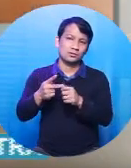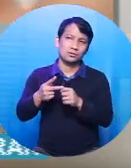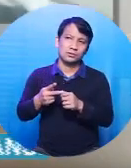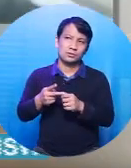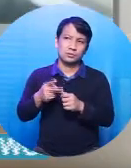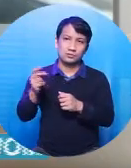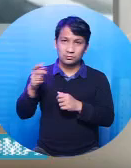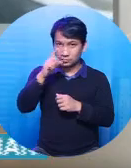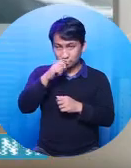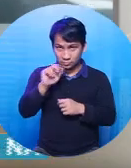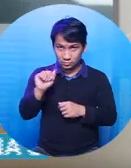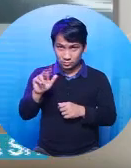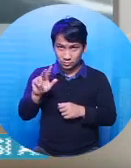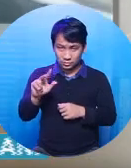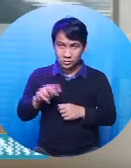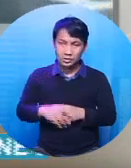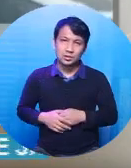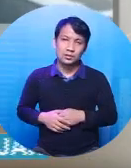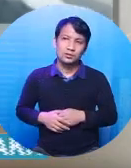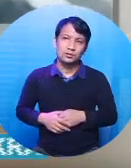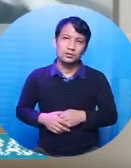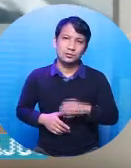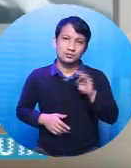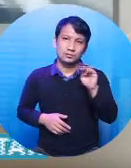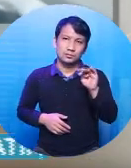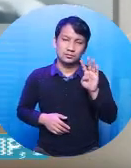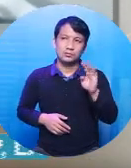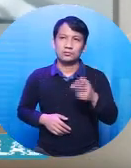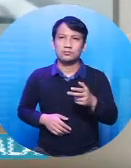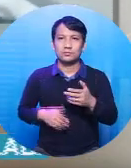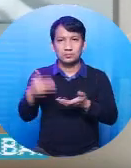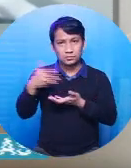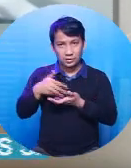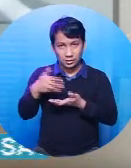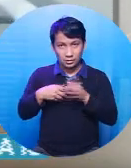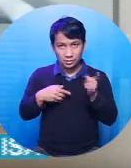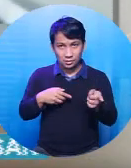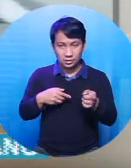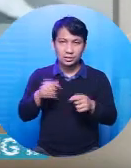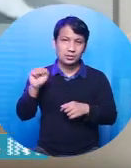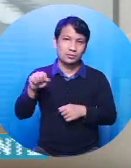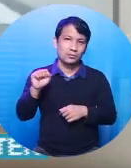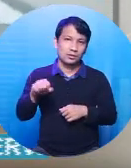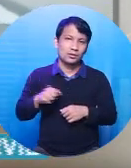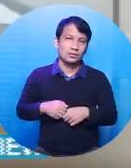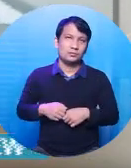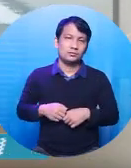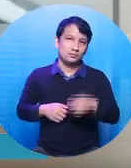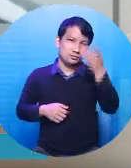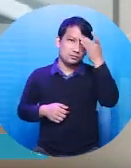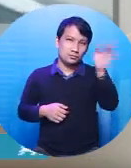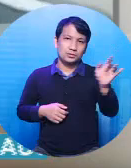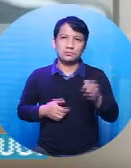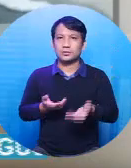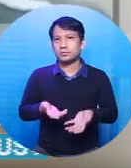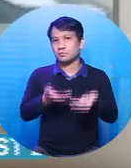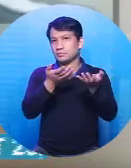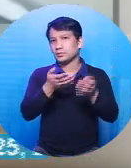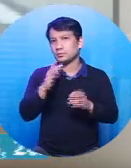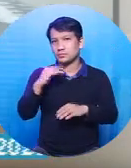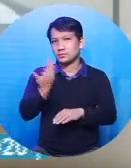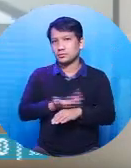you're only 13 years old? Oh. 14 po. 14. Nag-aaral ka? Opo. Napakatalino mo. Na